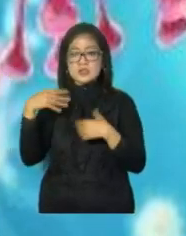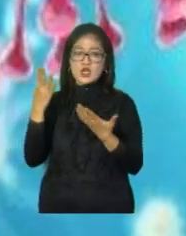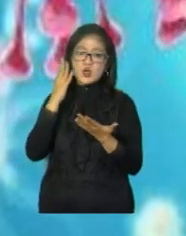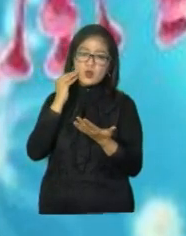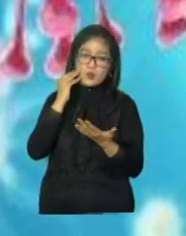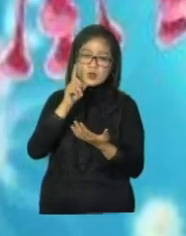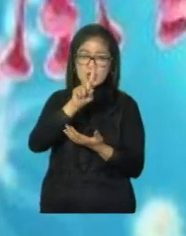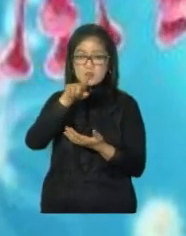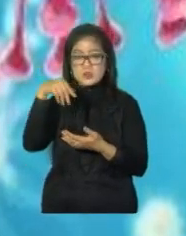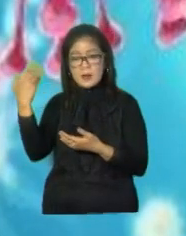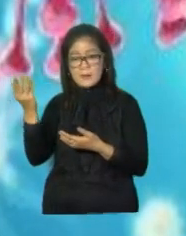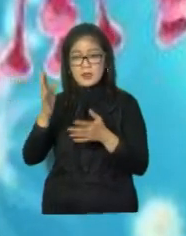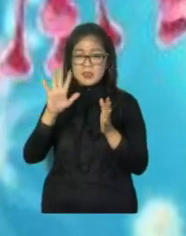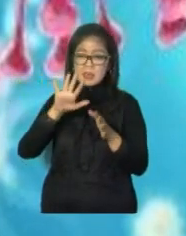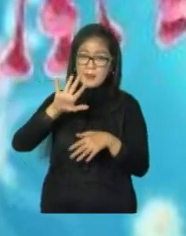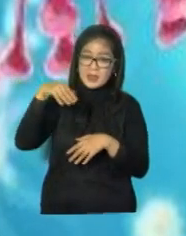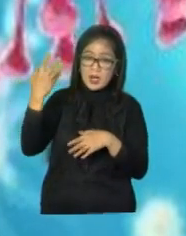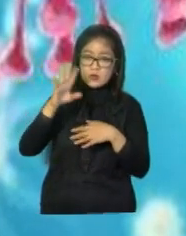hingga 5 tahun.